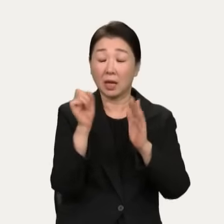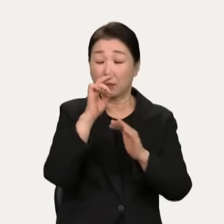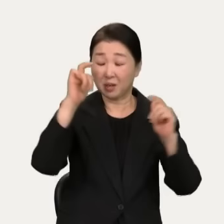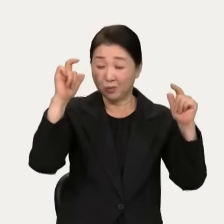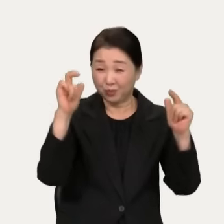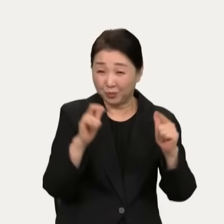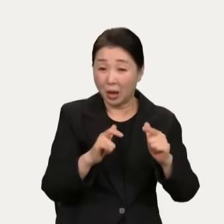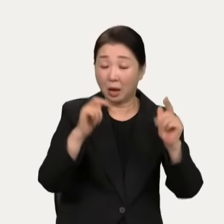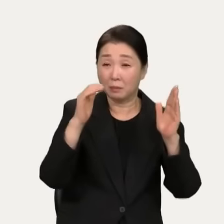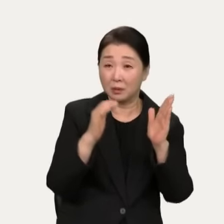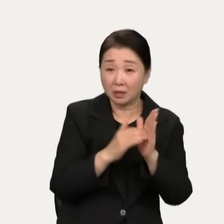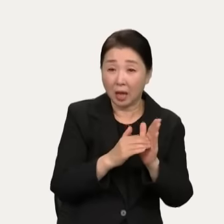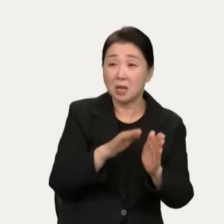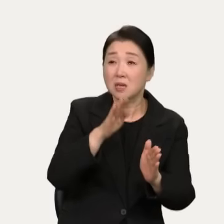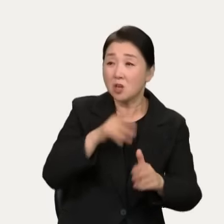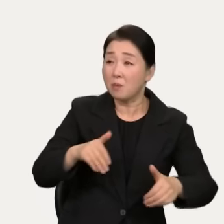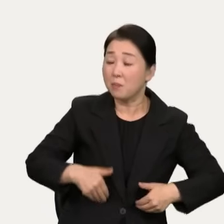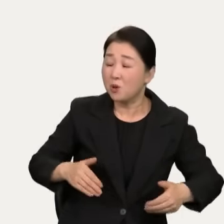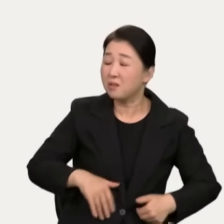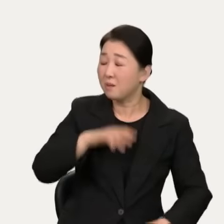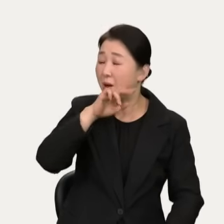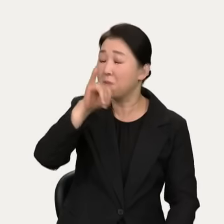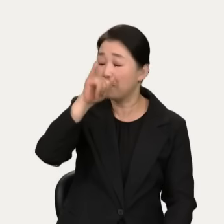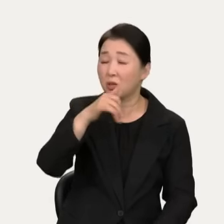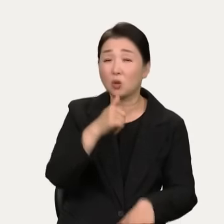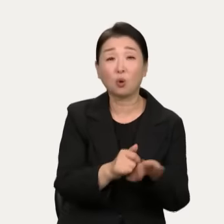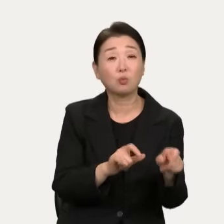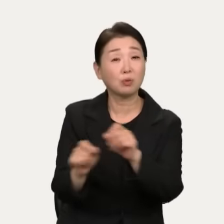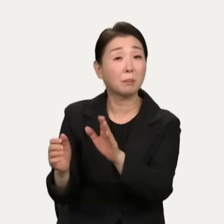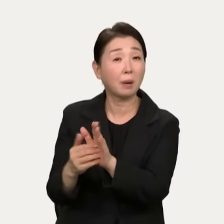실수요자 반발이 커지자 일단